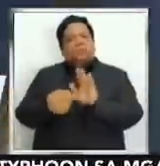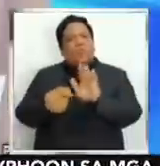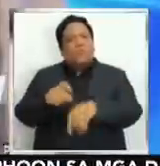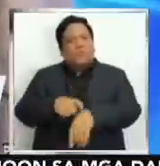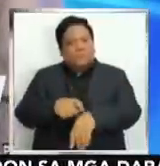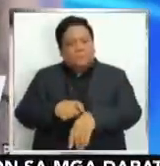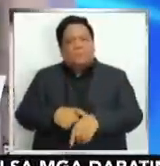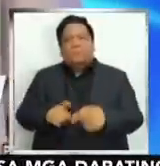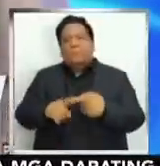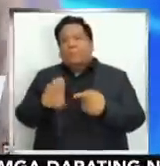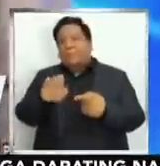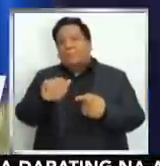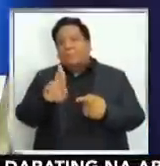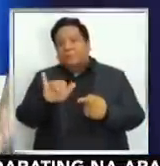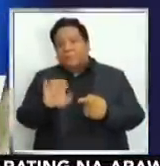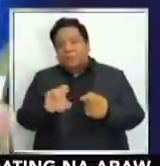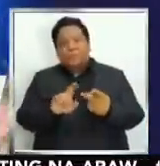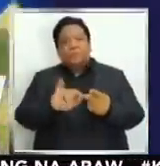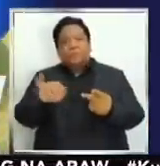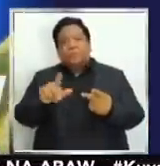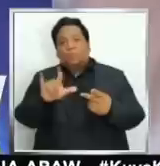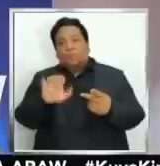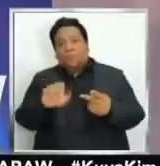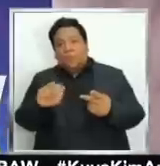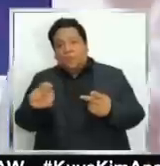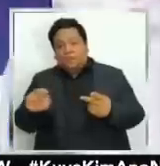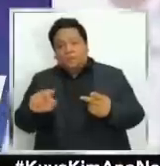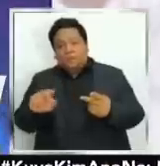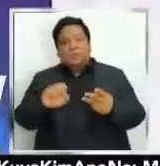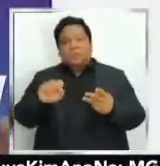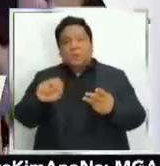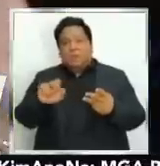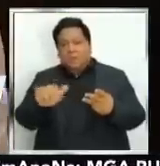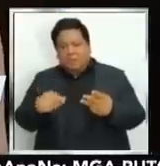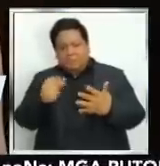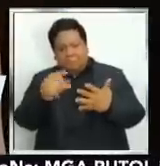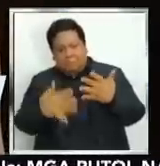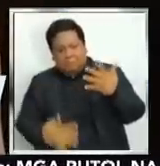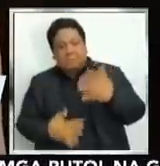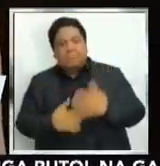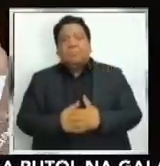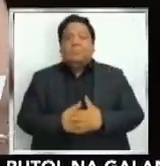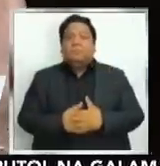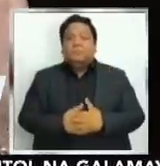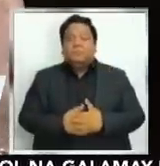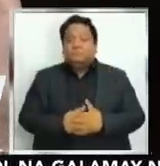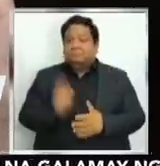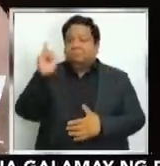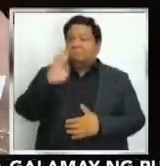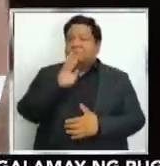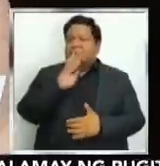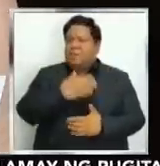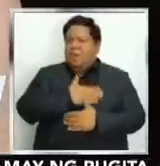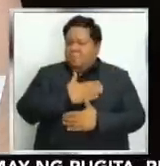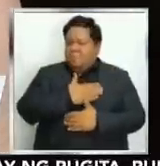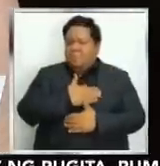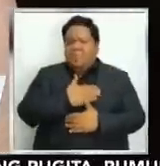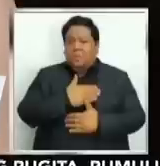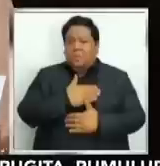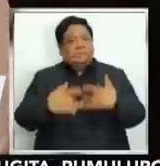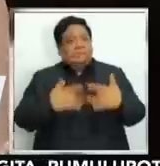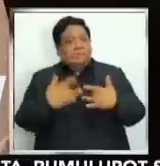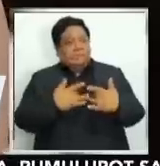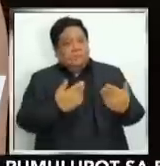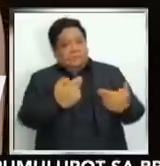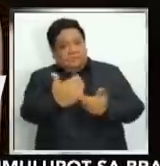Forteza, Julian San Jose, Sanya Lopez at marami pang iba. Tuwang-tuwa kami, excited kami, ito yung may bibisita. Tapos sila din, nararamdaman namin